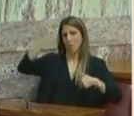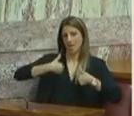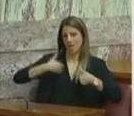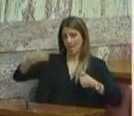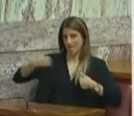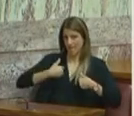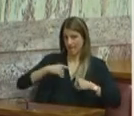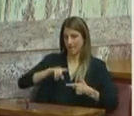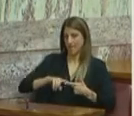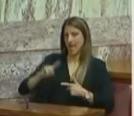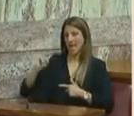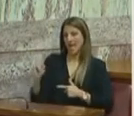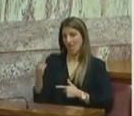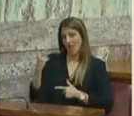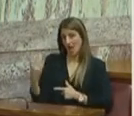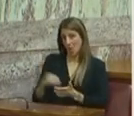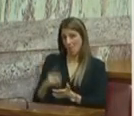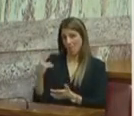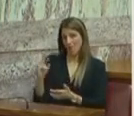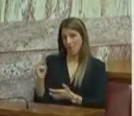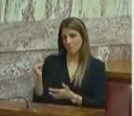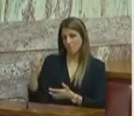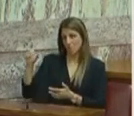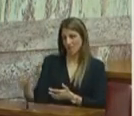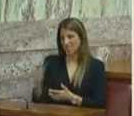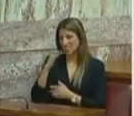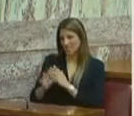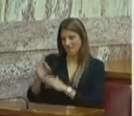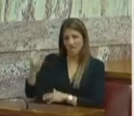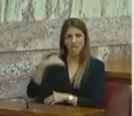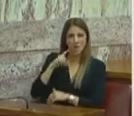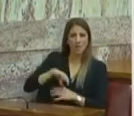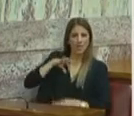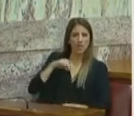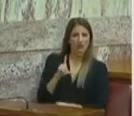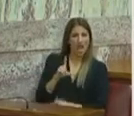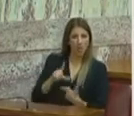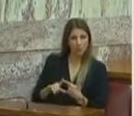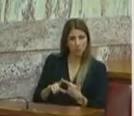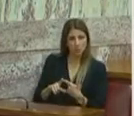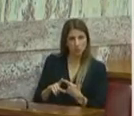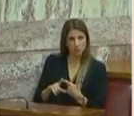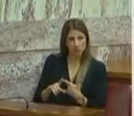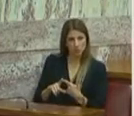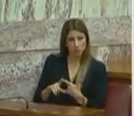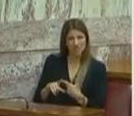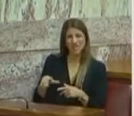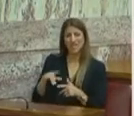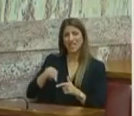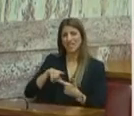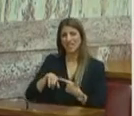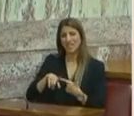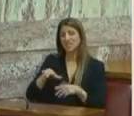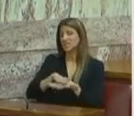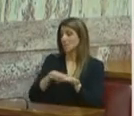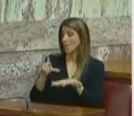βουλευτών της Χρυσής Αυγής, του συναγωνιστή Λαγού και του συναγωνιστή, του συναγωνιστή Λιόπουλου και του συναγωνιστή